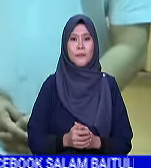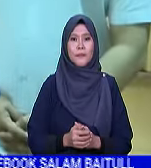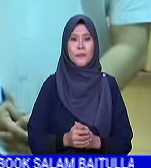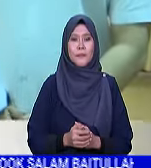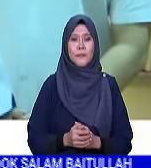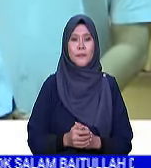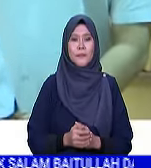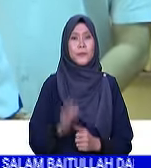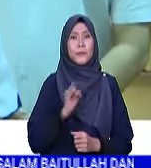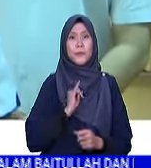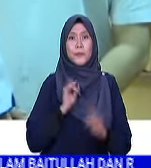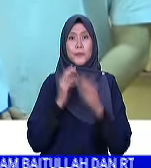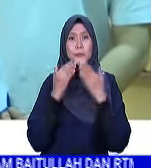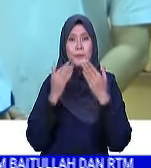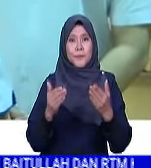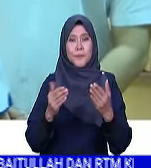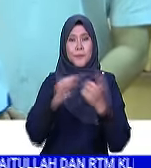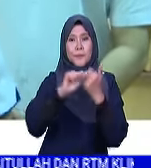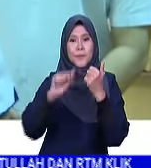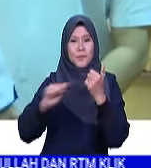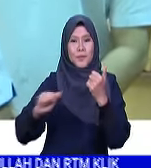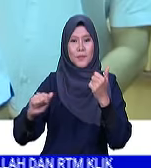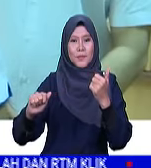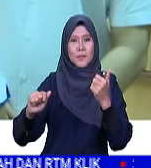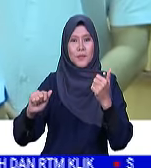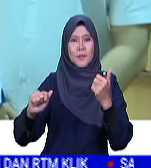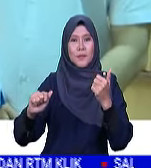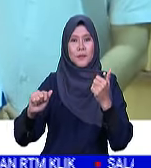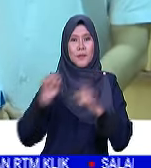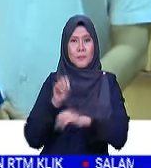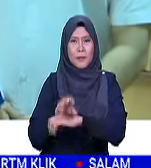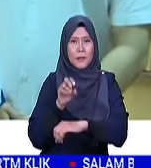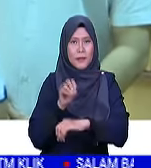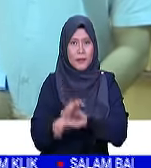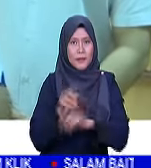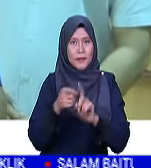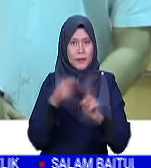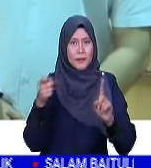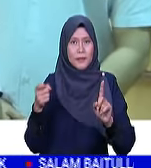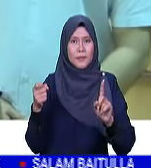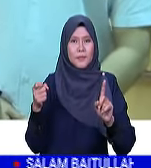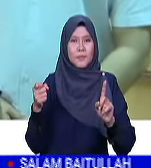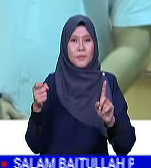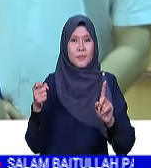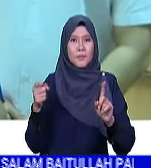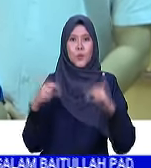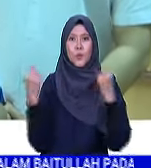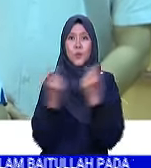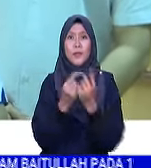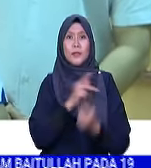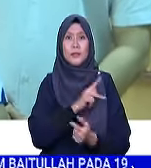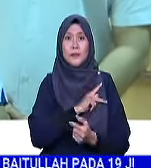Saya menggunakan sistem jabatan kuasa lah, penasihat-penasihat daripada golongan